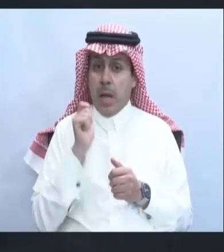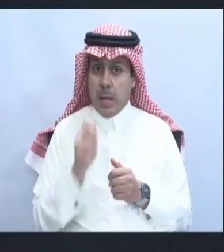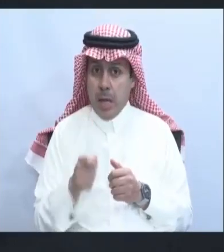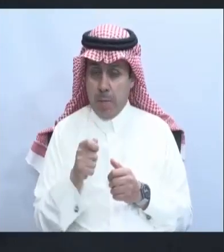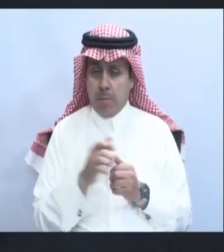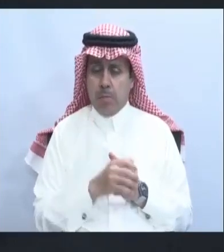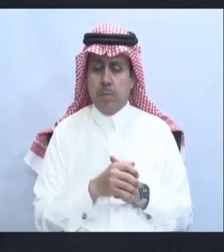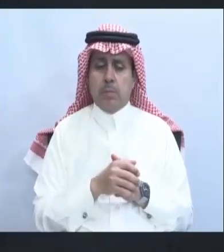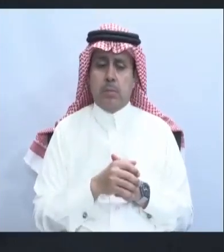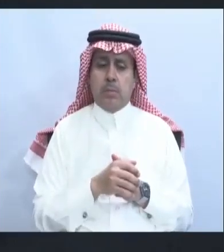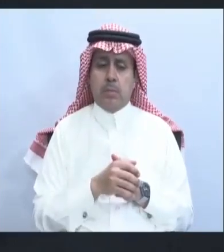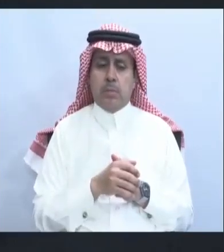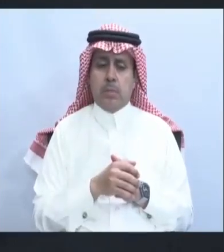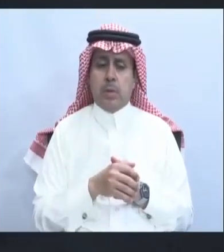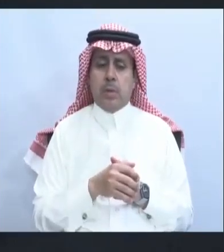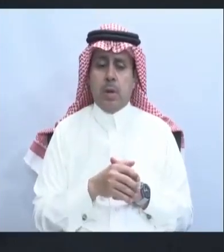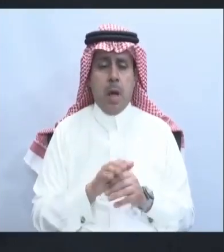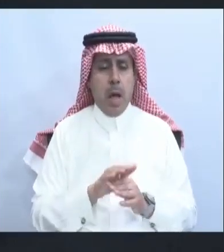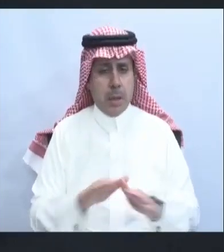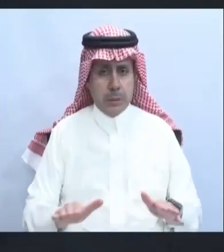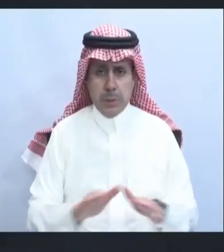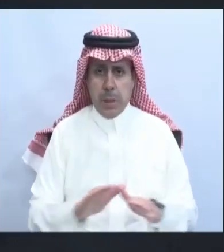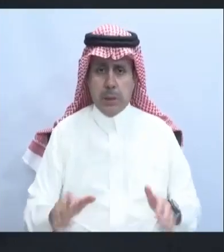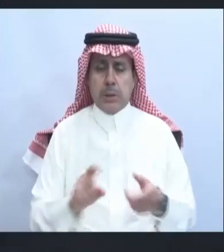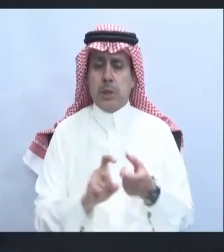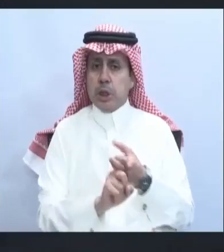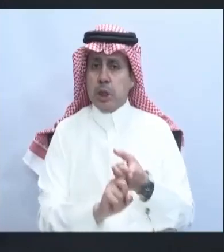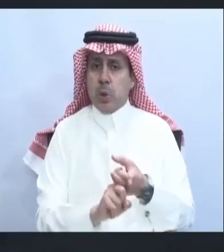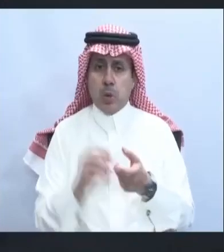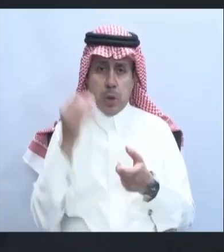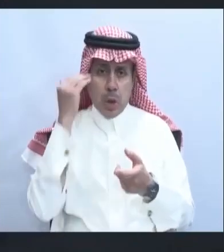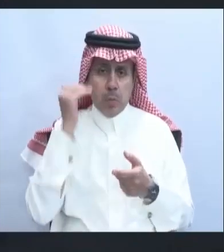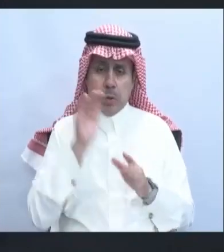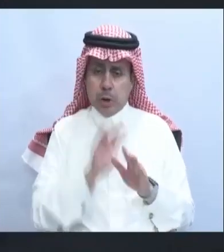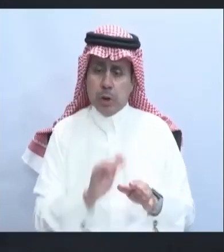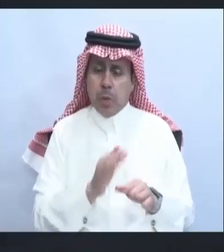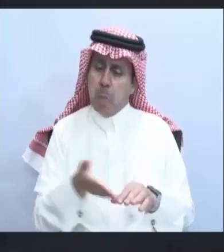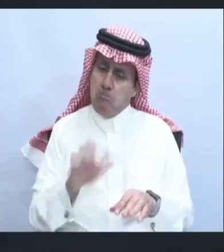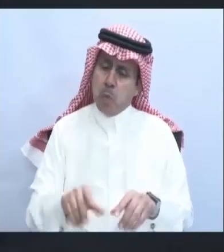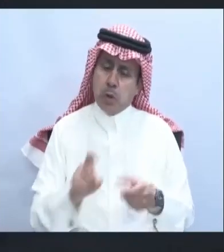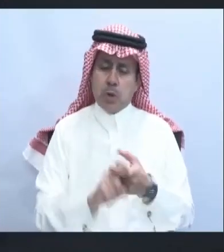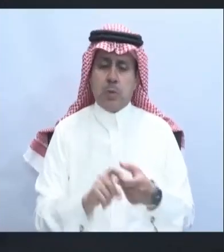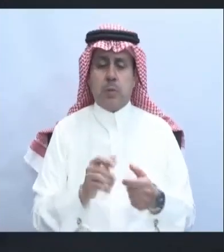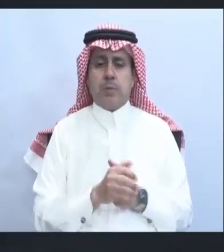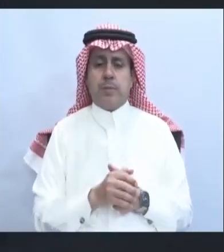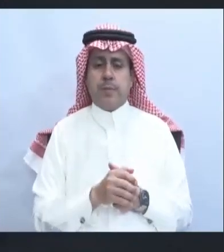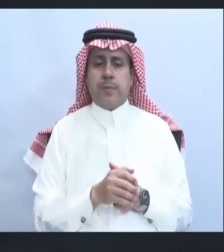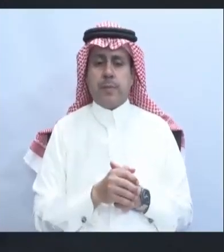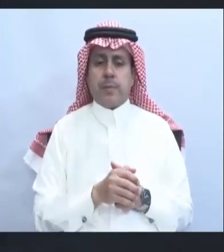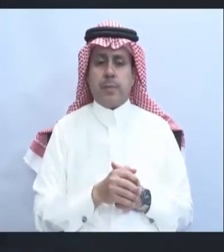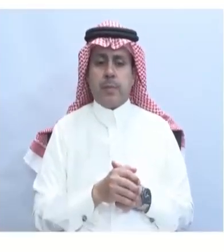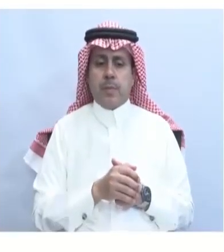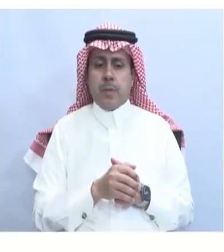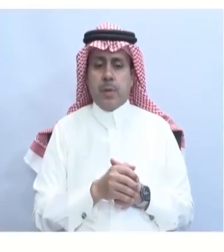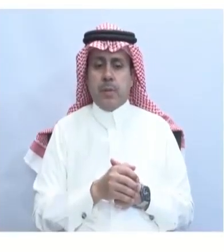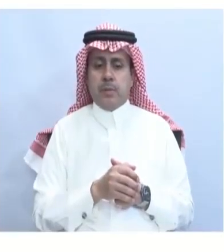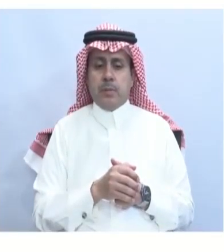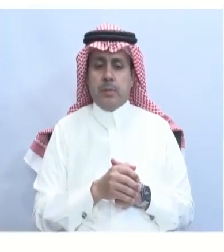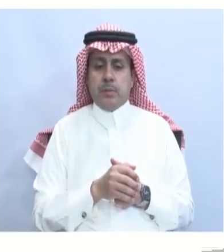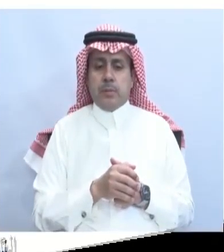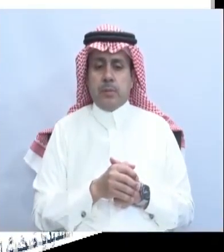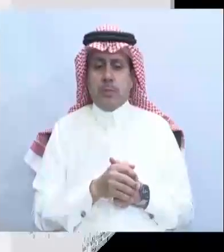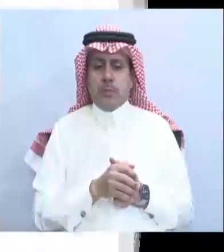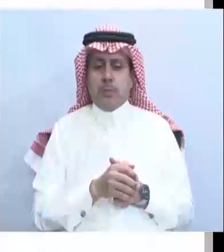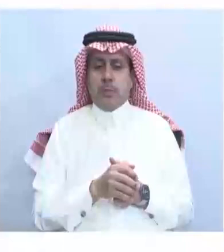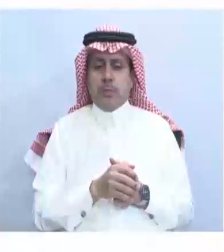الامور التي لا باس للزوجه المعتده ان تنتقل من هذا البيت ناتي ايها